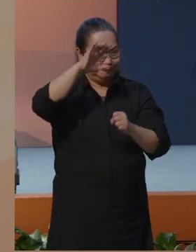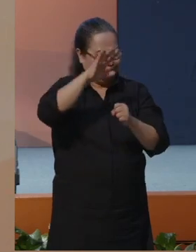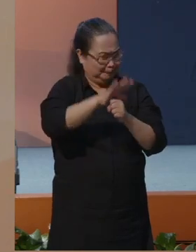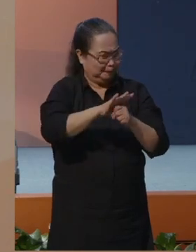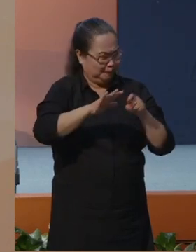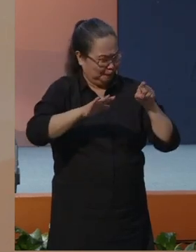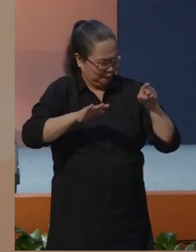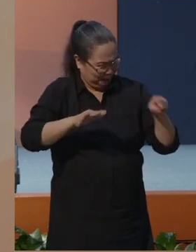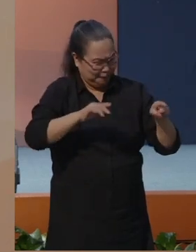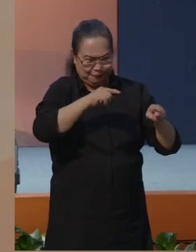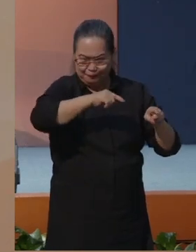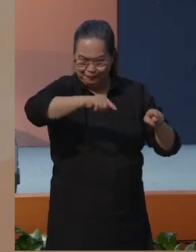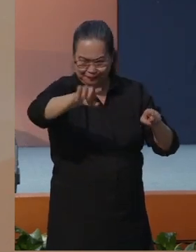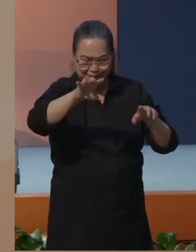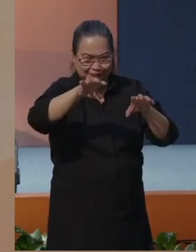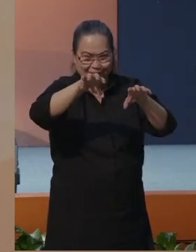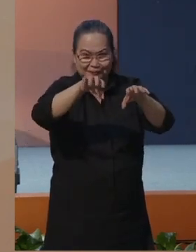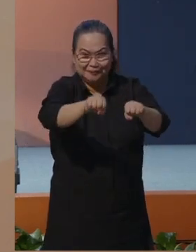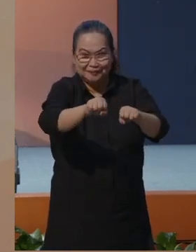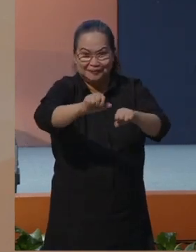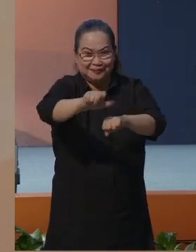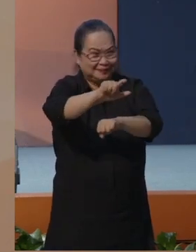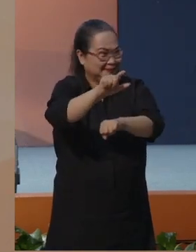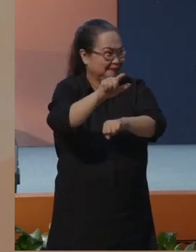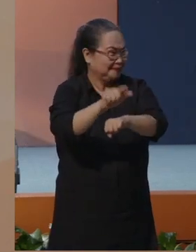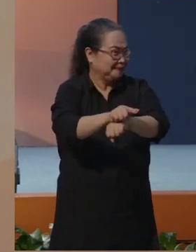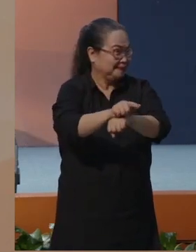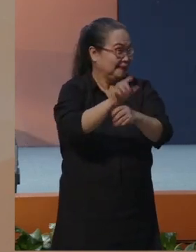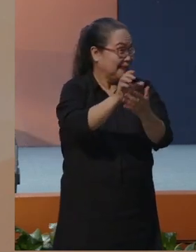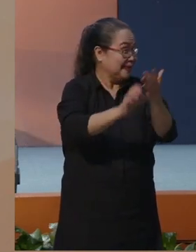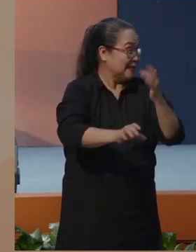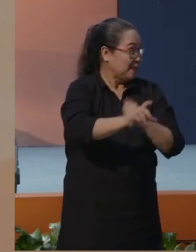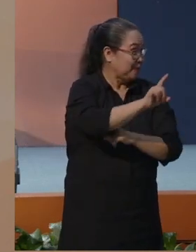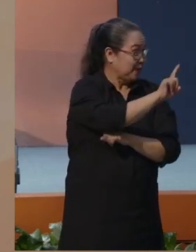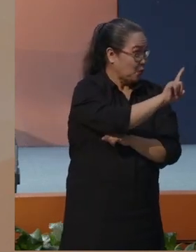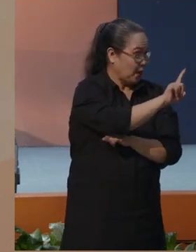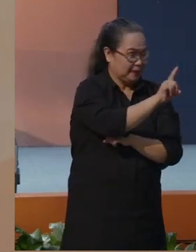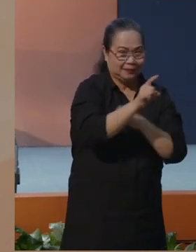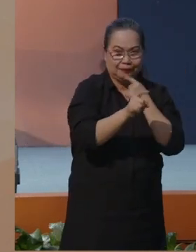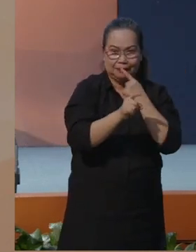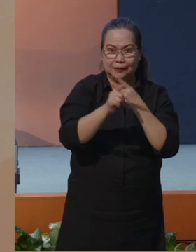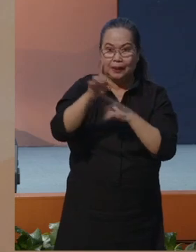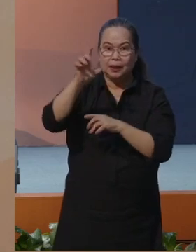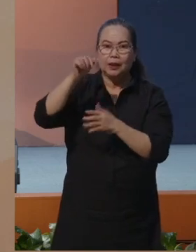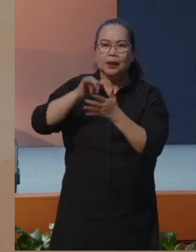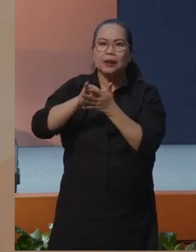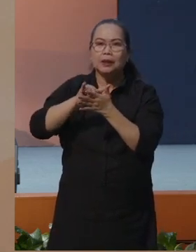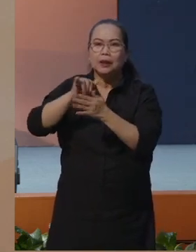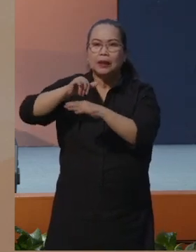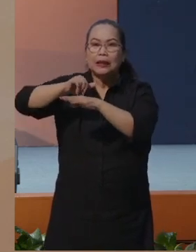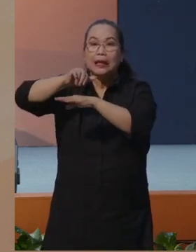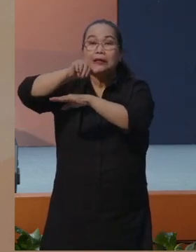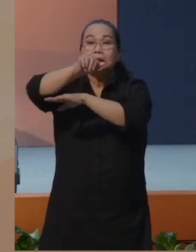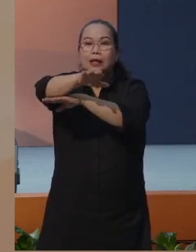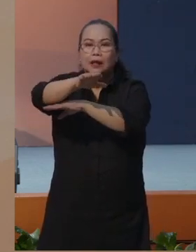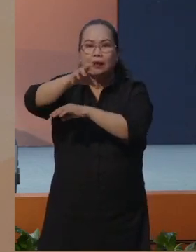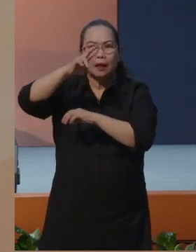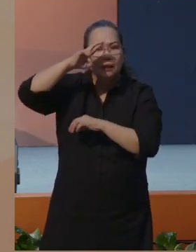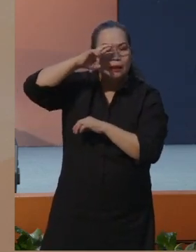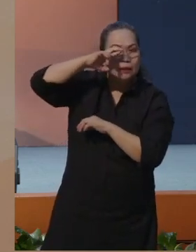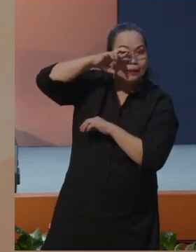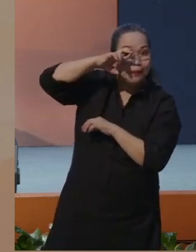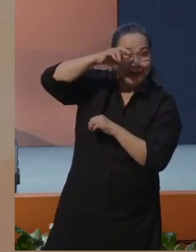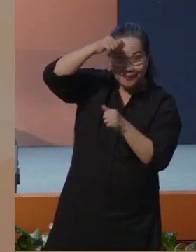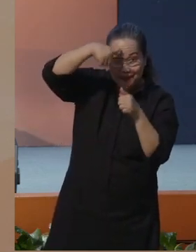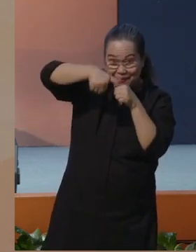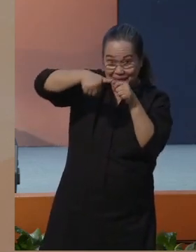pananakop sa Kanaan. Nakita natin to sa Joshua chapter 1. Tapos nagpadala sila ng espiya sa Jericho. Naalala